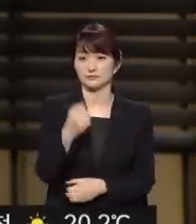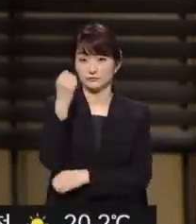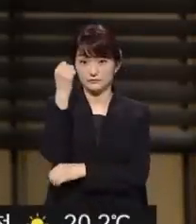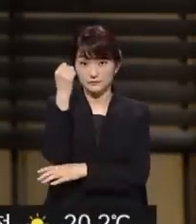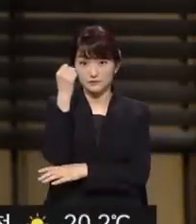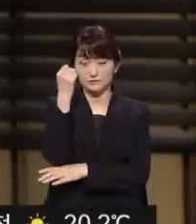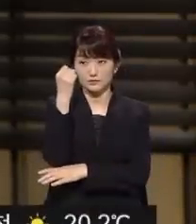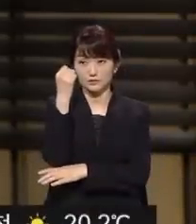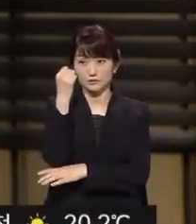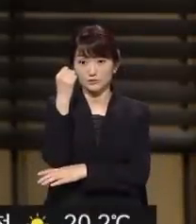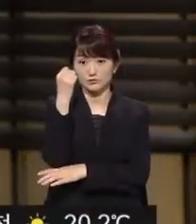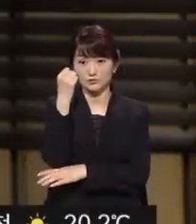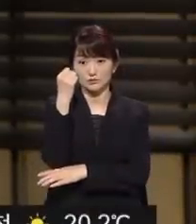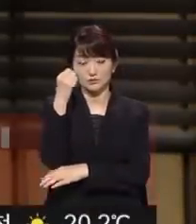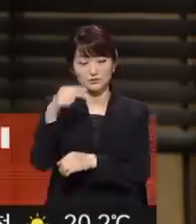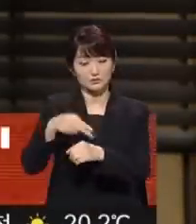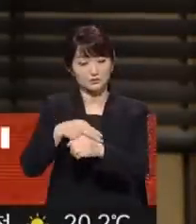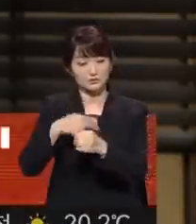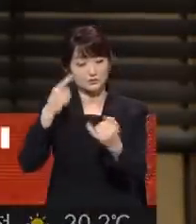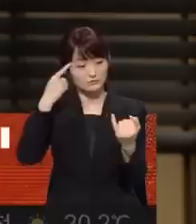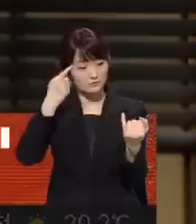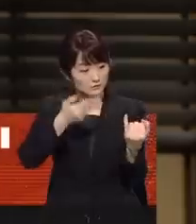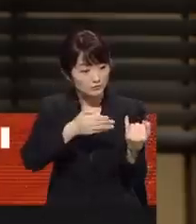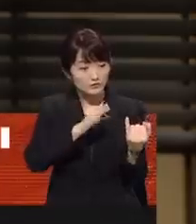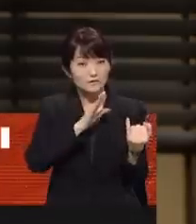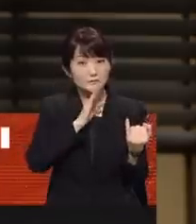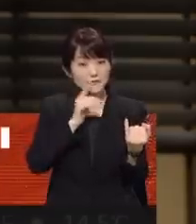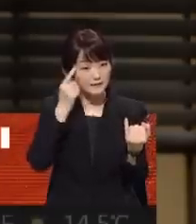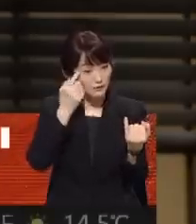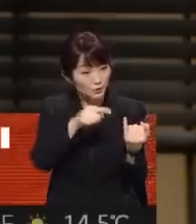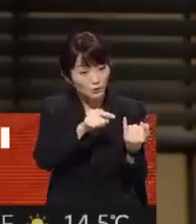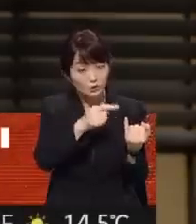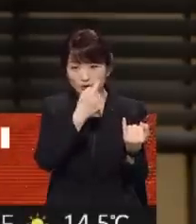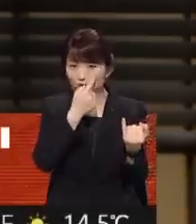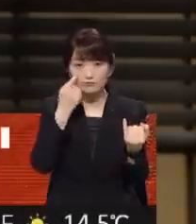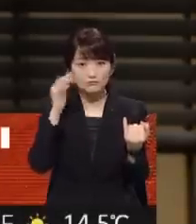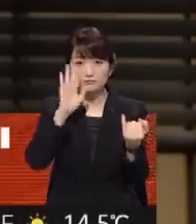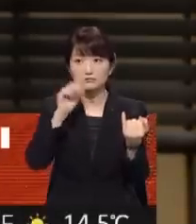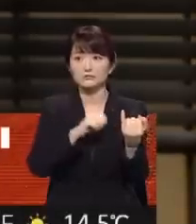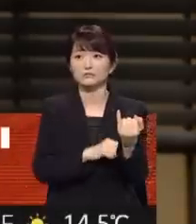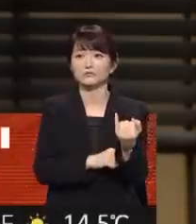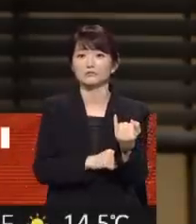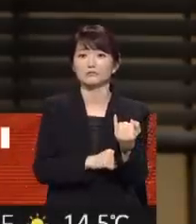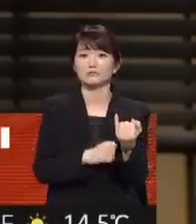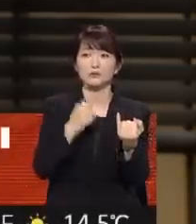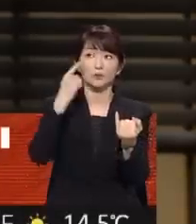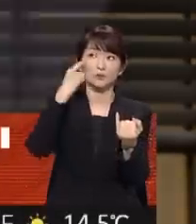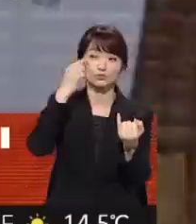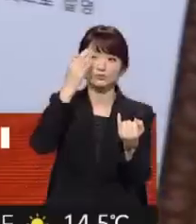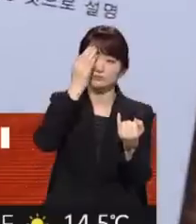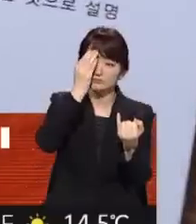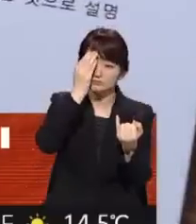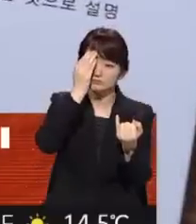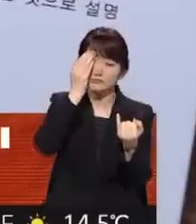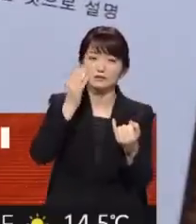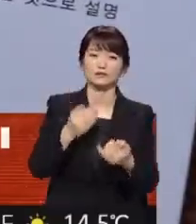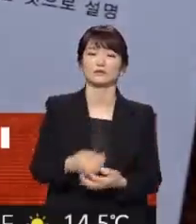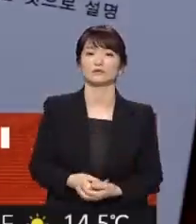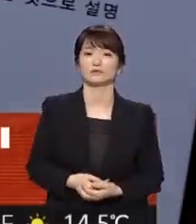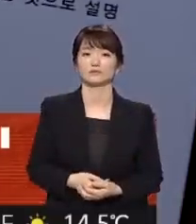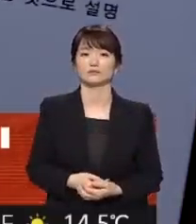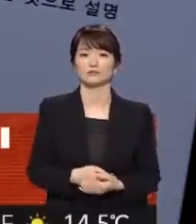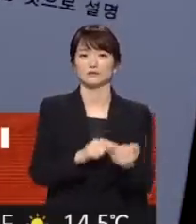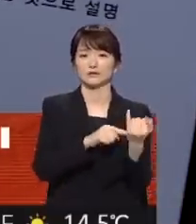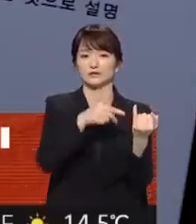여기 맞지요라고 좀 확인도 해야 되는데 그런 확인 없이 바로 이제 오른쪽을 가렸다고 해요. 아마 우리 진아